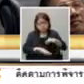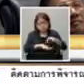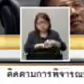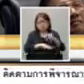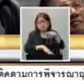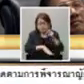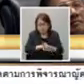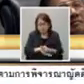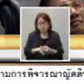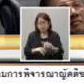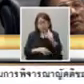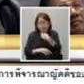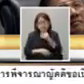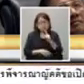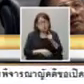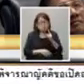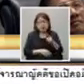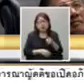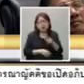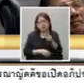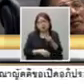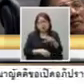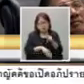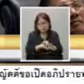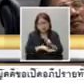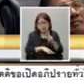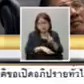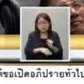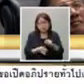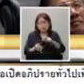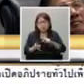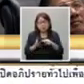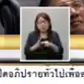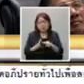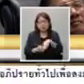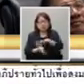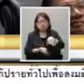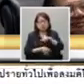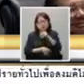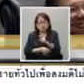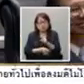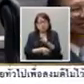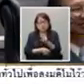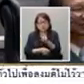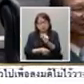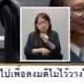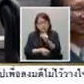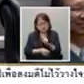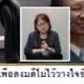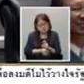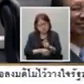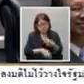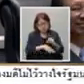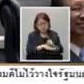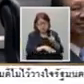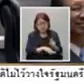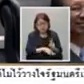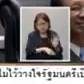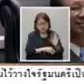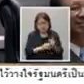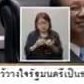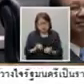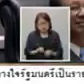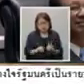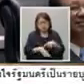ถ้าใครมาล่วงล้ำก้ำเกินสภานี้ก็แปลว่าสภานี้เสียหายไม่ใช่แต่ประธาน ใจครับท่านสุภชัยครับ ครับผมเพราะฉะนั้นถ้าท่